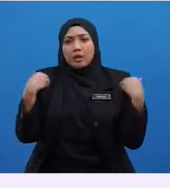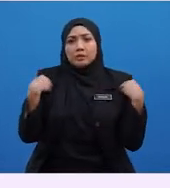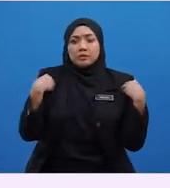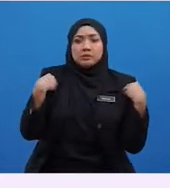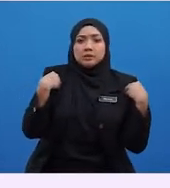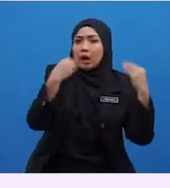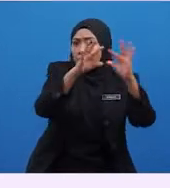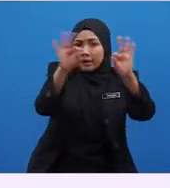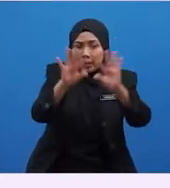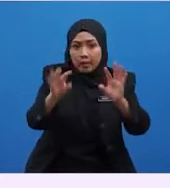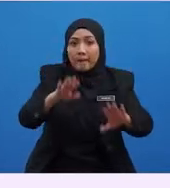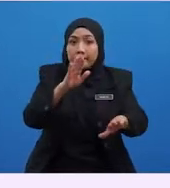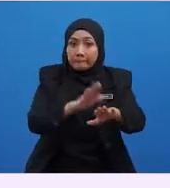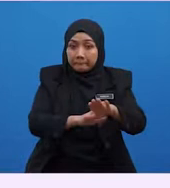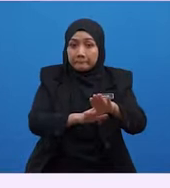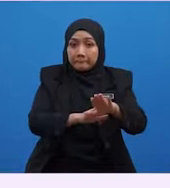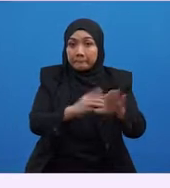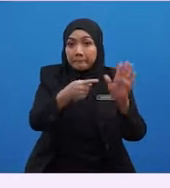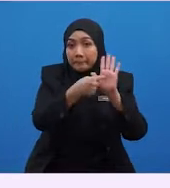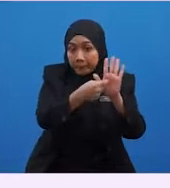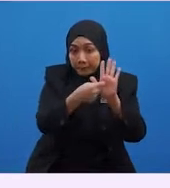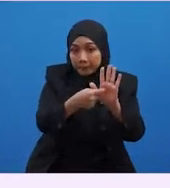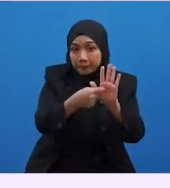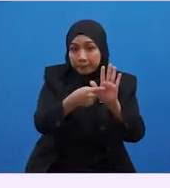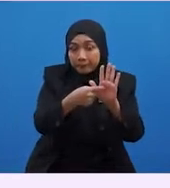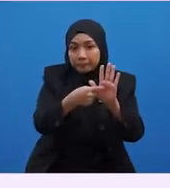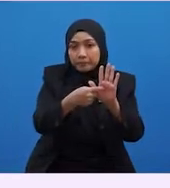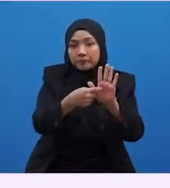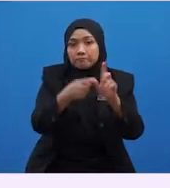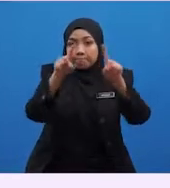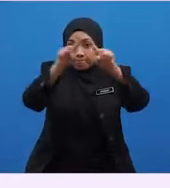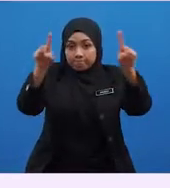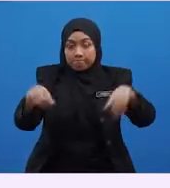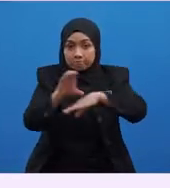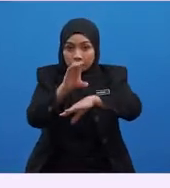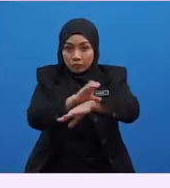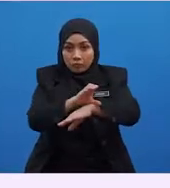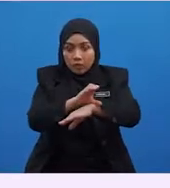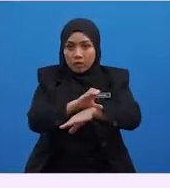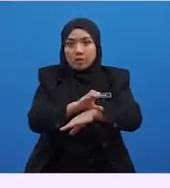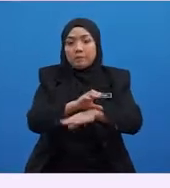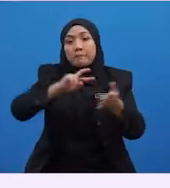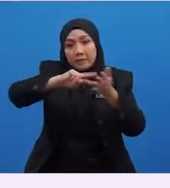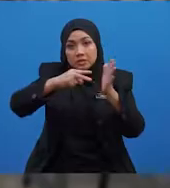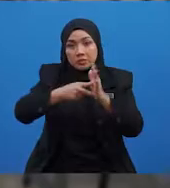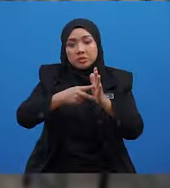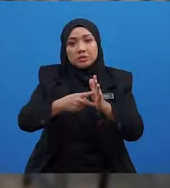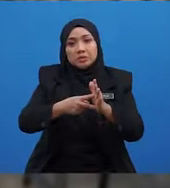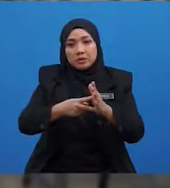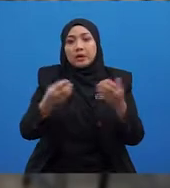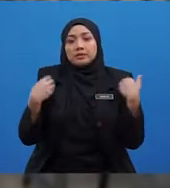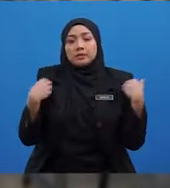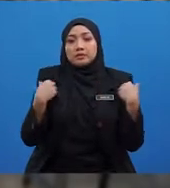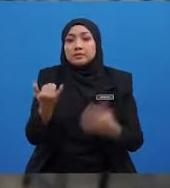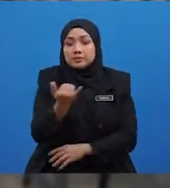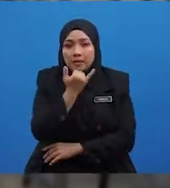ralat, ini bermakna halaman capaian gagal mencapai pangkalan data. Anda